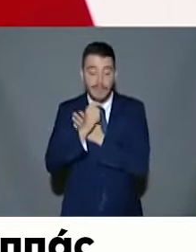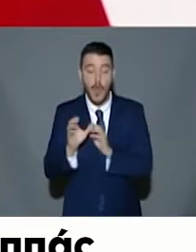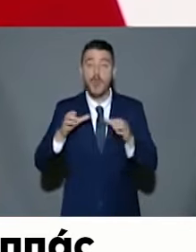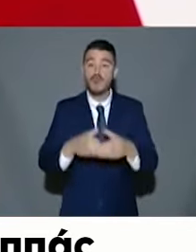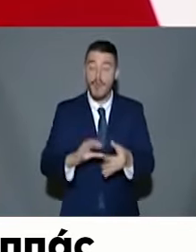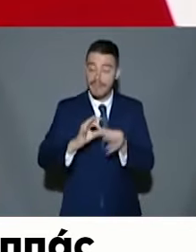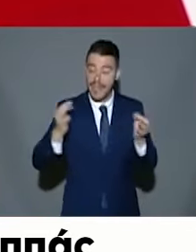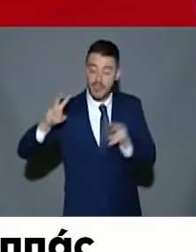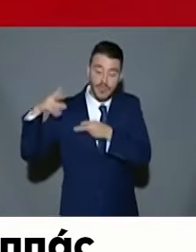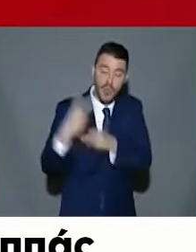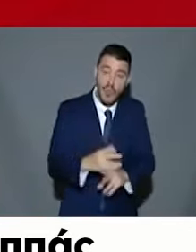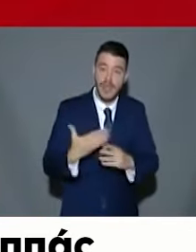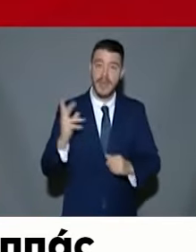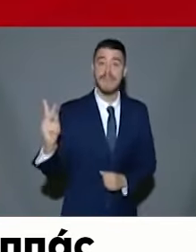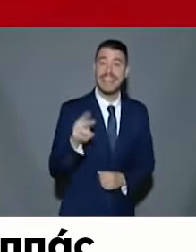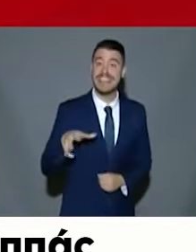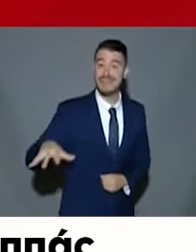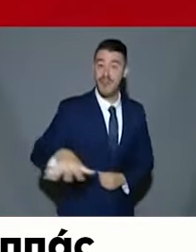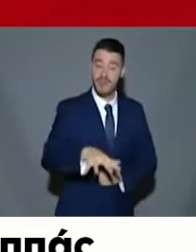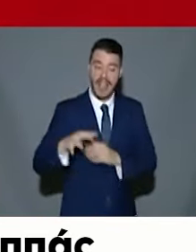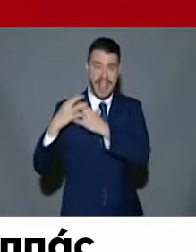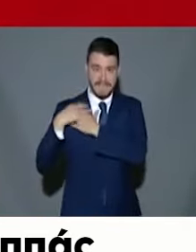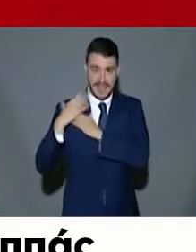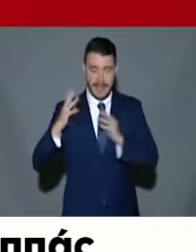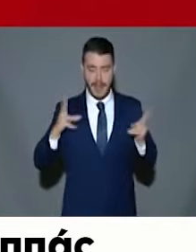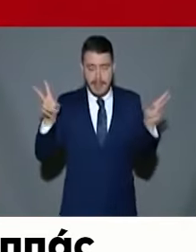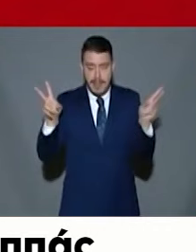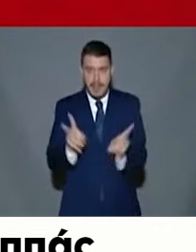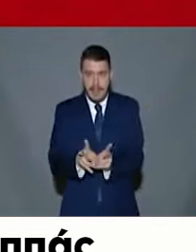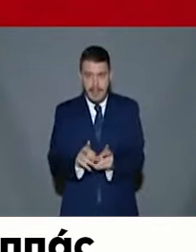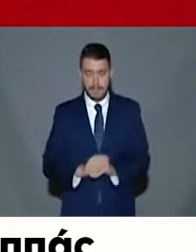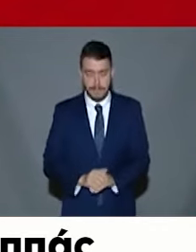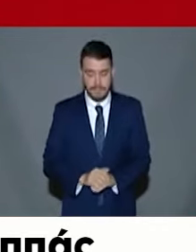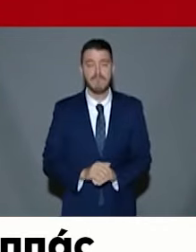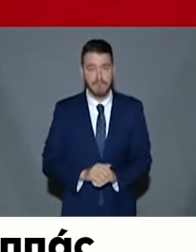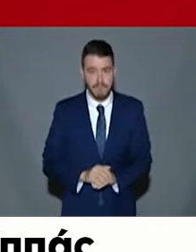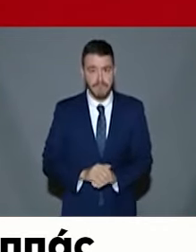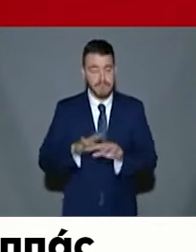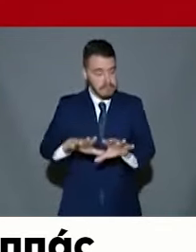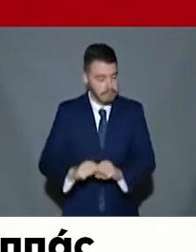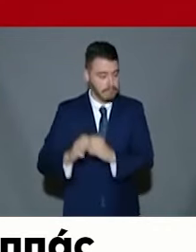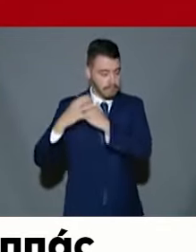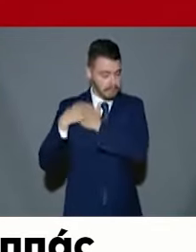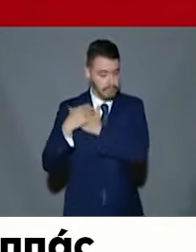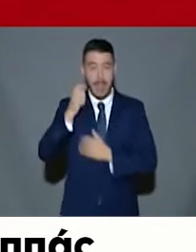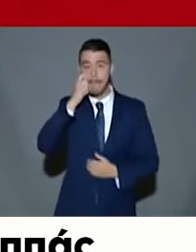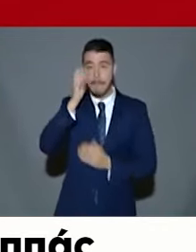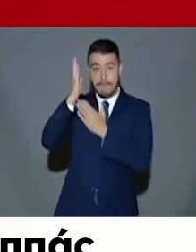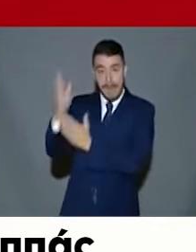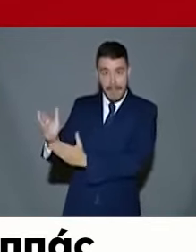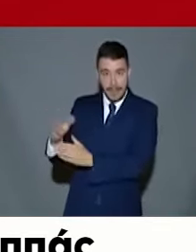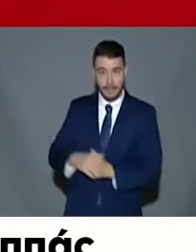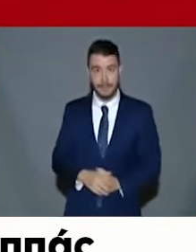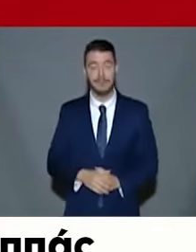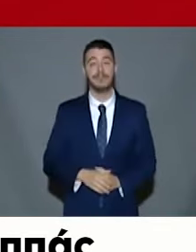και από όλα, από όλο αυτό που περιέγραψε ως αδιέξοδος τον ΣΥΡΙΖΑ, χρεώνοντας ευθύνες σε όλες τις πλευρές, ώστε την επόμενη